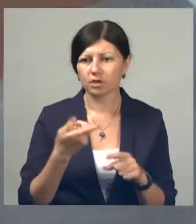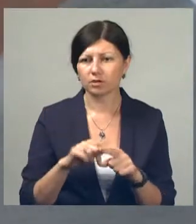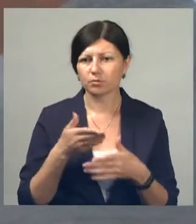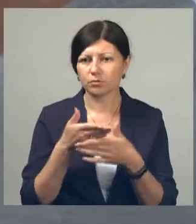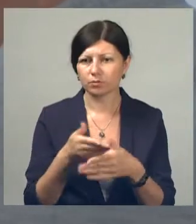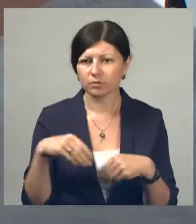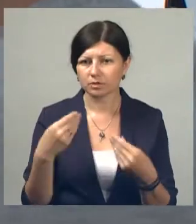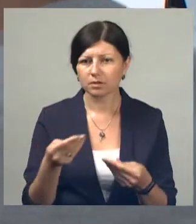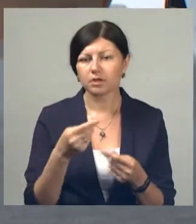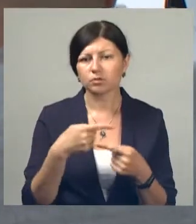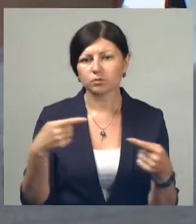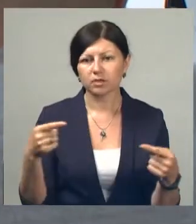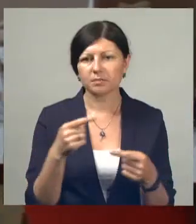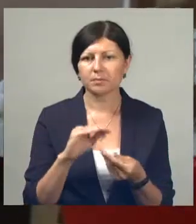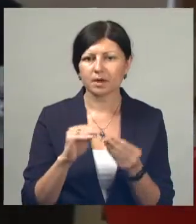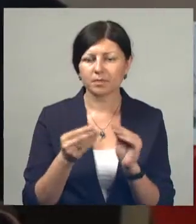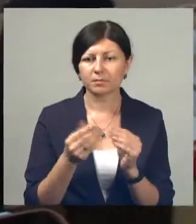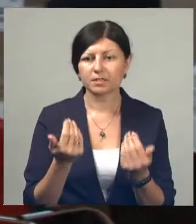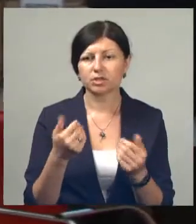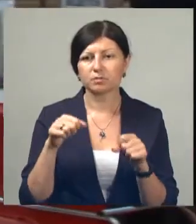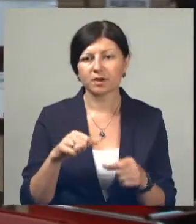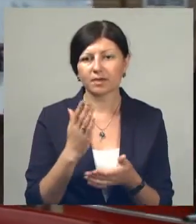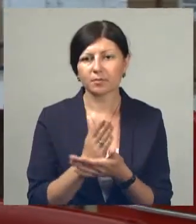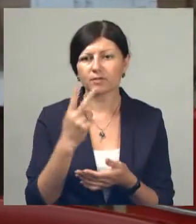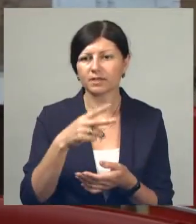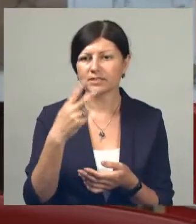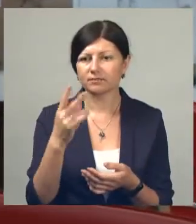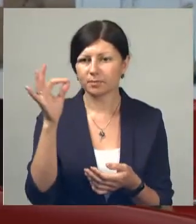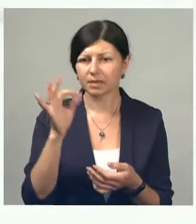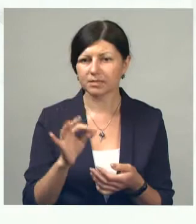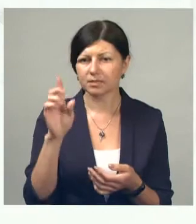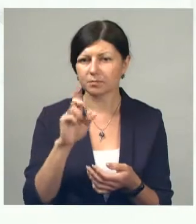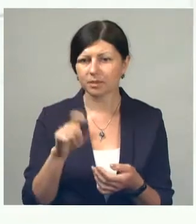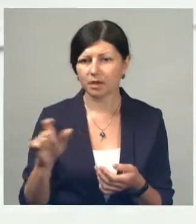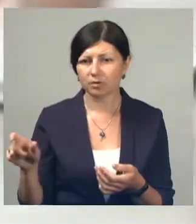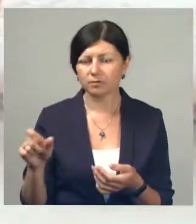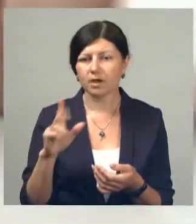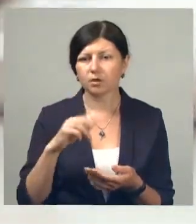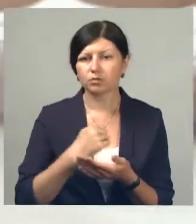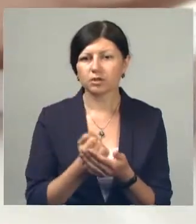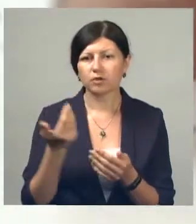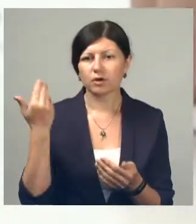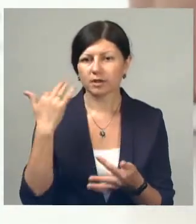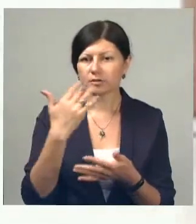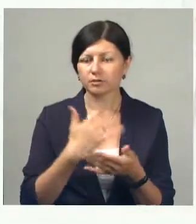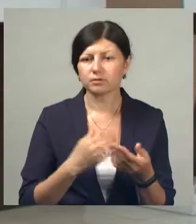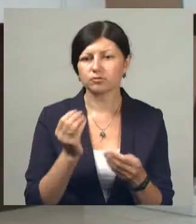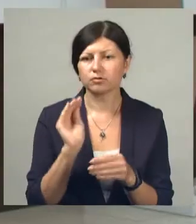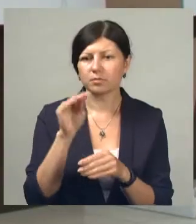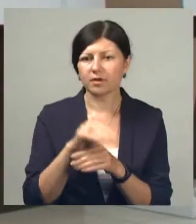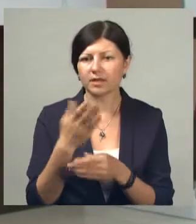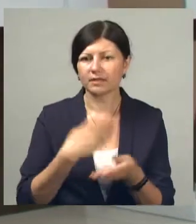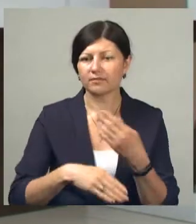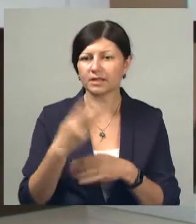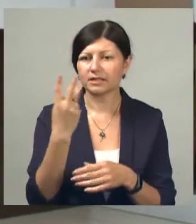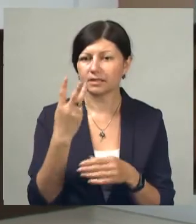с другими проблемами сейчас права на нее имеют 22 процента белгородцев установленным ранее категориям добавляются инвалида 3